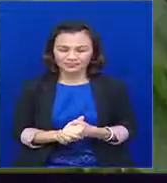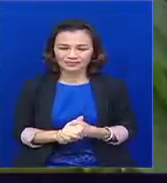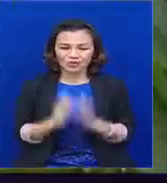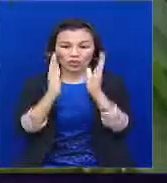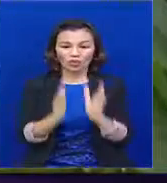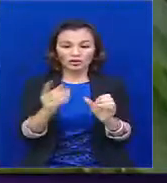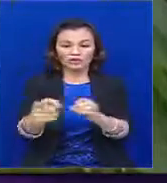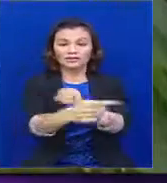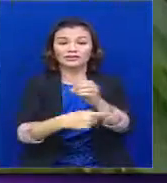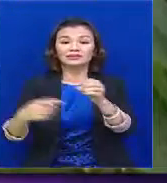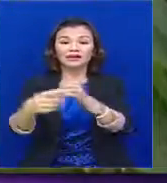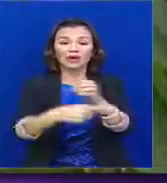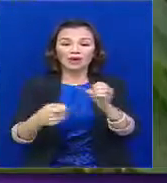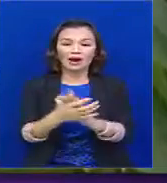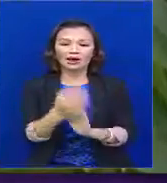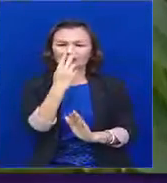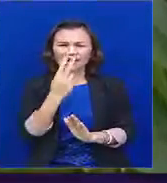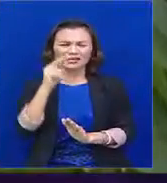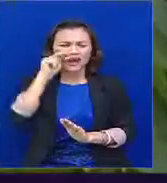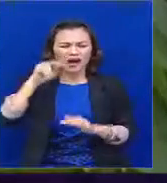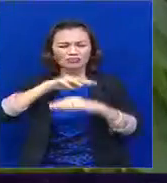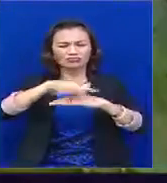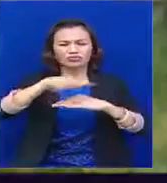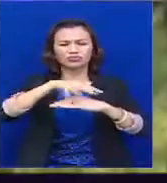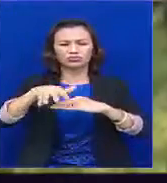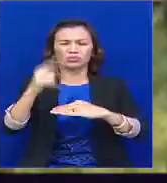าวนาเขาก็คงจะน้ำก็คงจะไม่สะดวกแล้วเนาะ